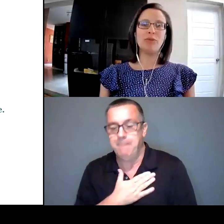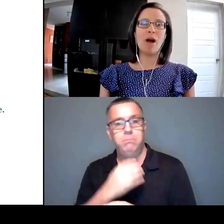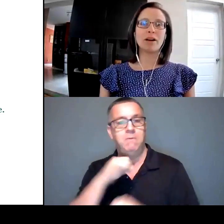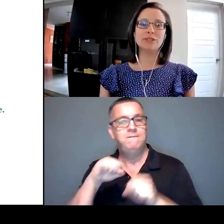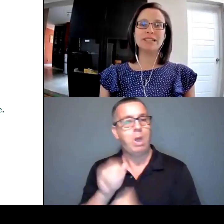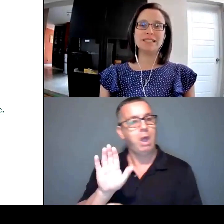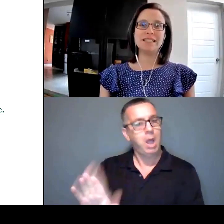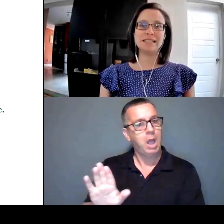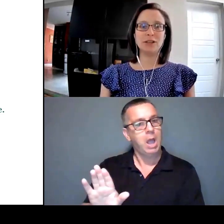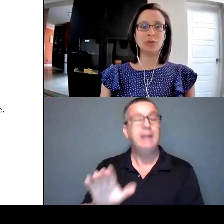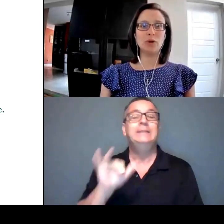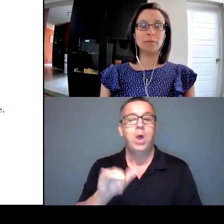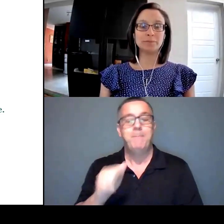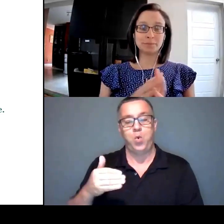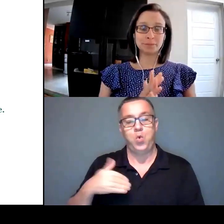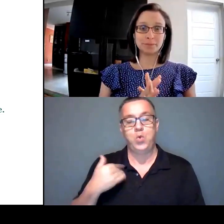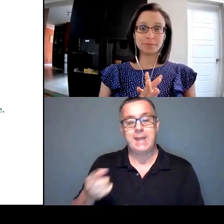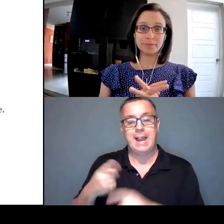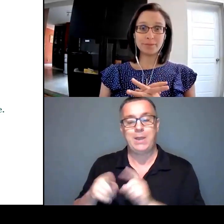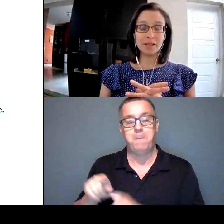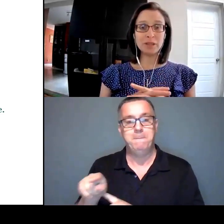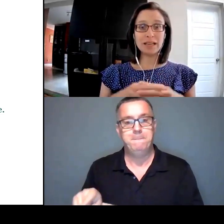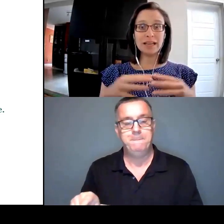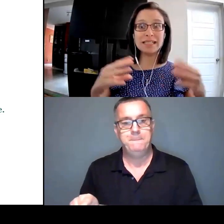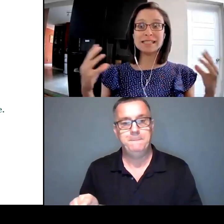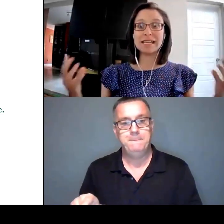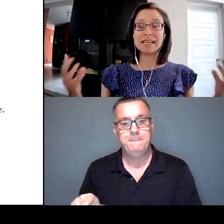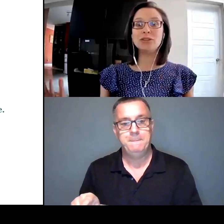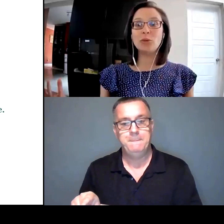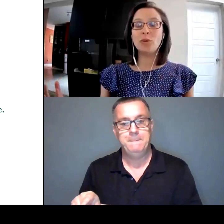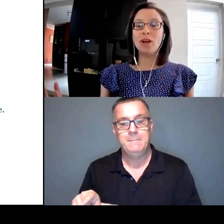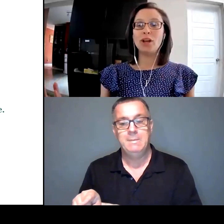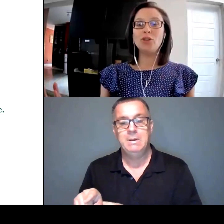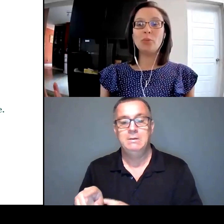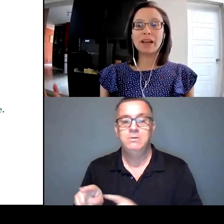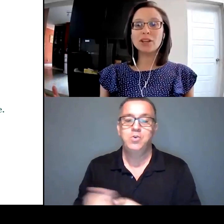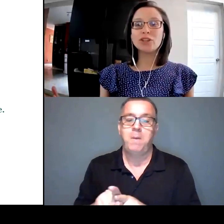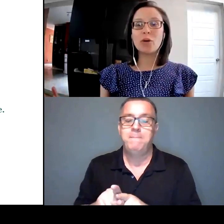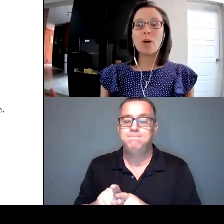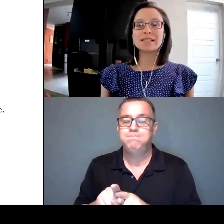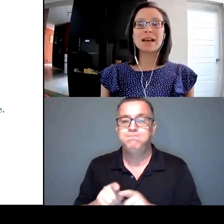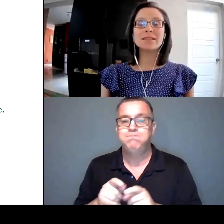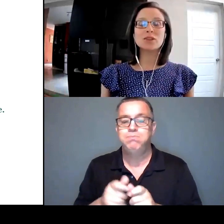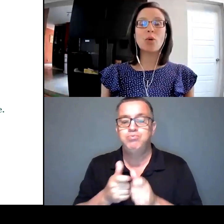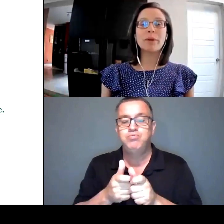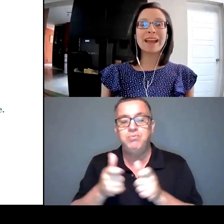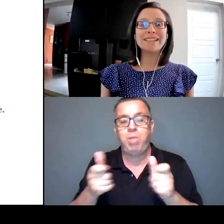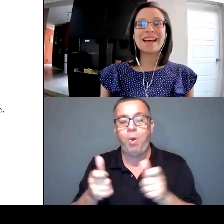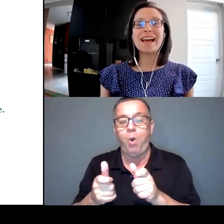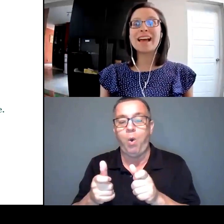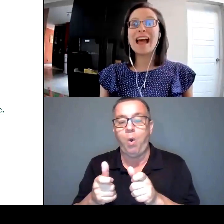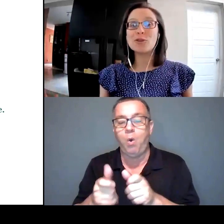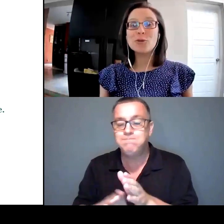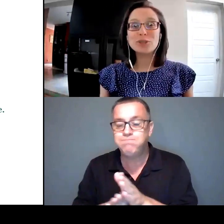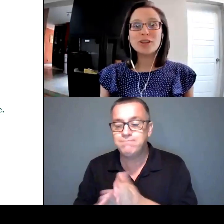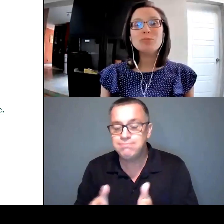de pouvoir utiliser ces légumes-là et étirer nos périodes de croissance au